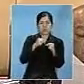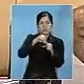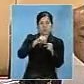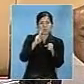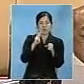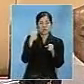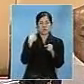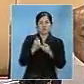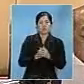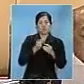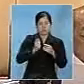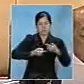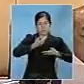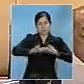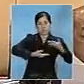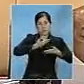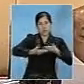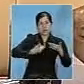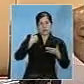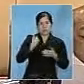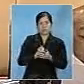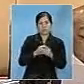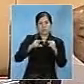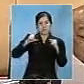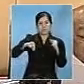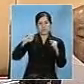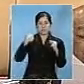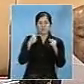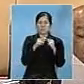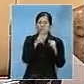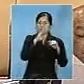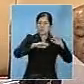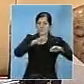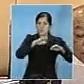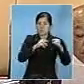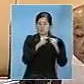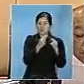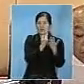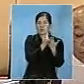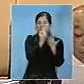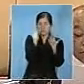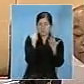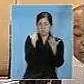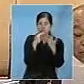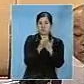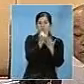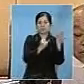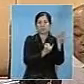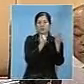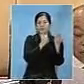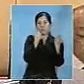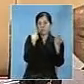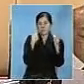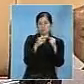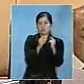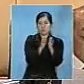ว่าราคาขายปลีกที่ดำเนินการอยู่เป็นอันมากเทียบเคียงกับหลายๆประเทศที่กำลังบริโภคแก๊สหุงต้มอยู่สิ่งที่